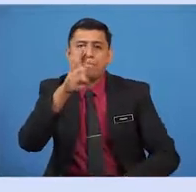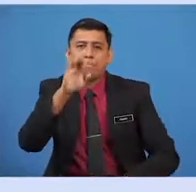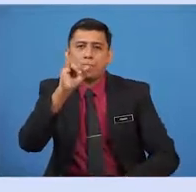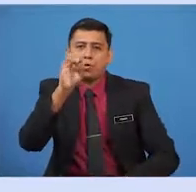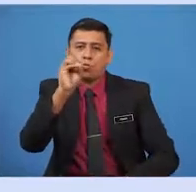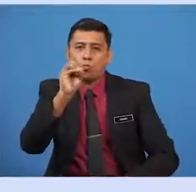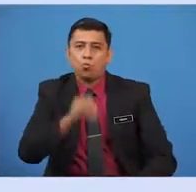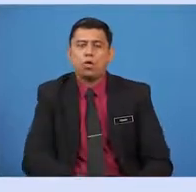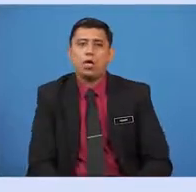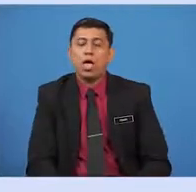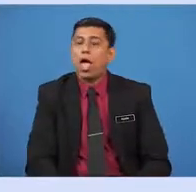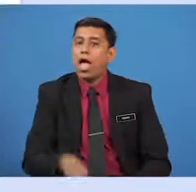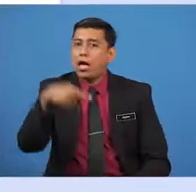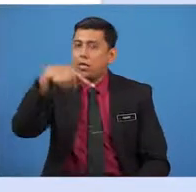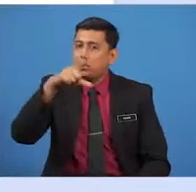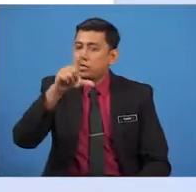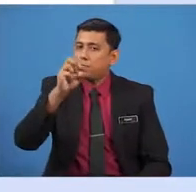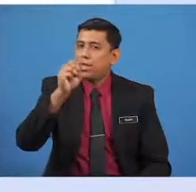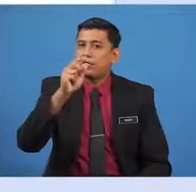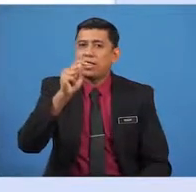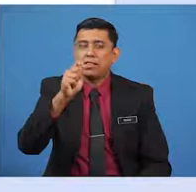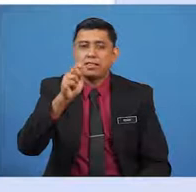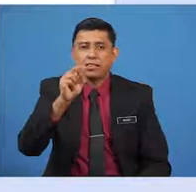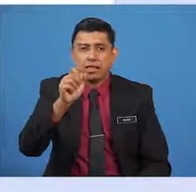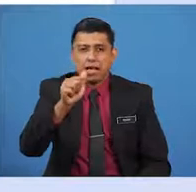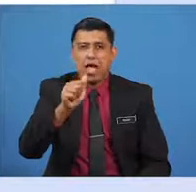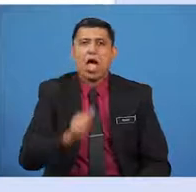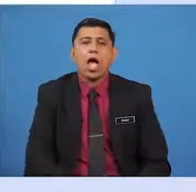Kemudian, placenta akan dibentuk.